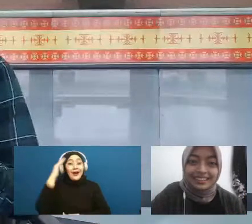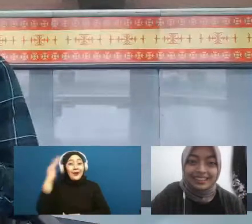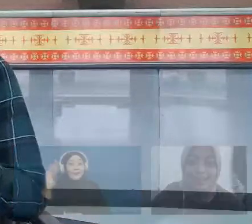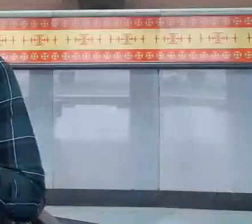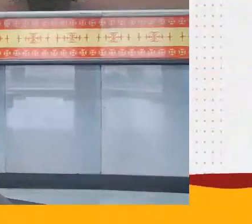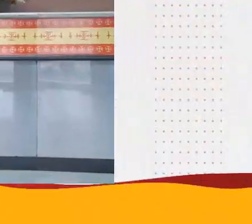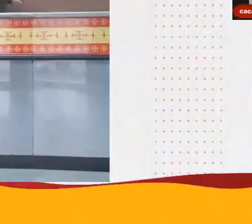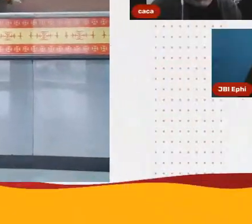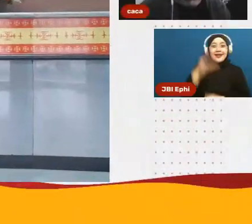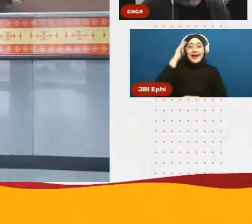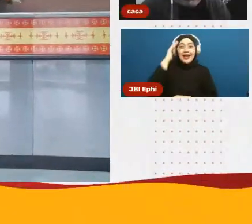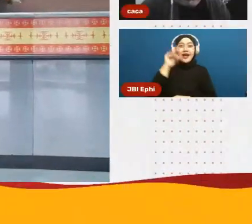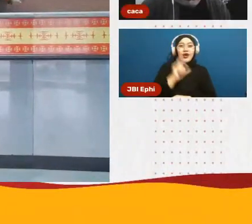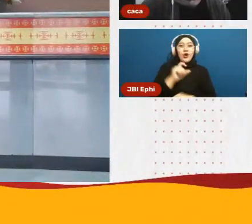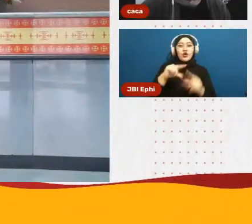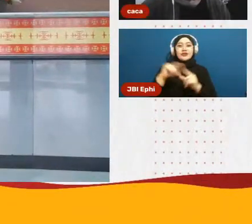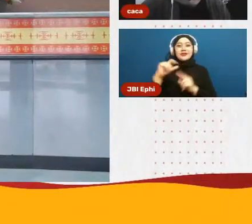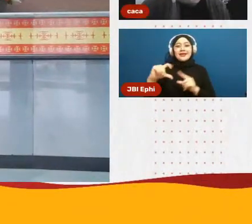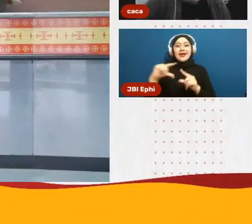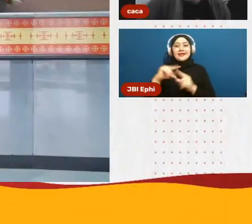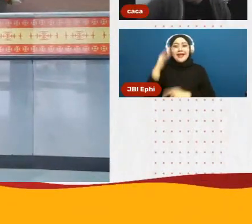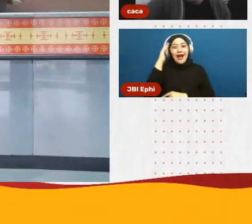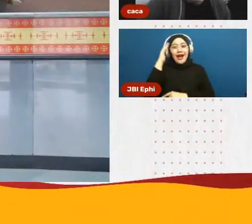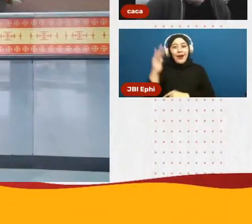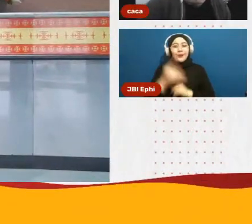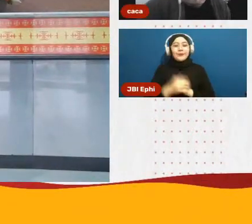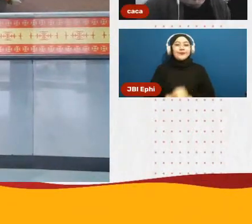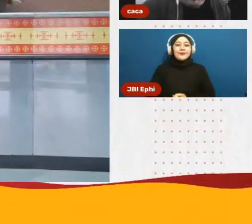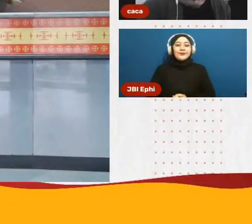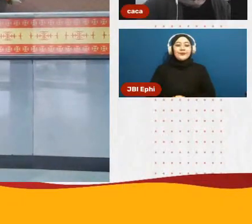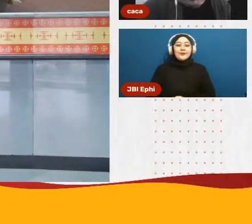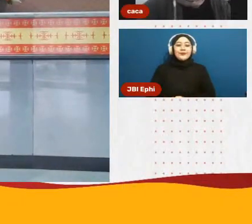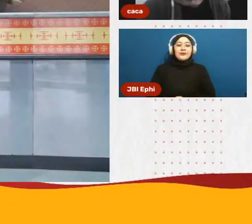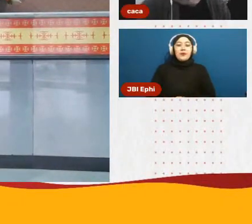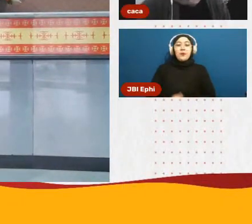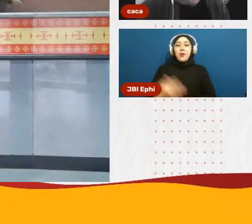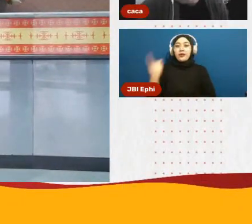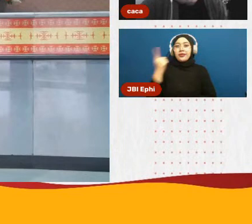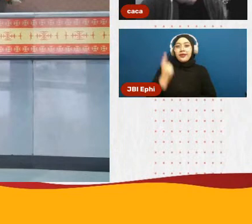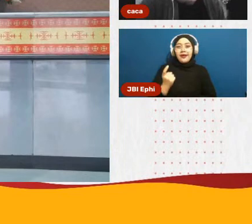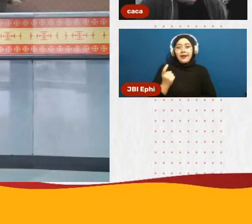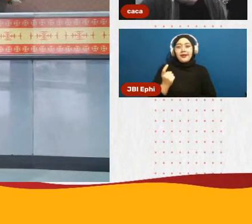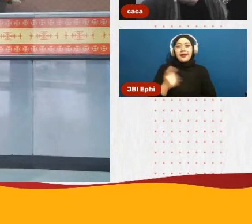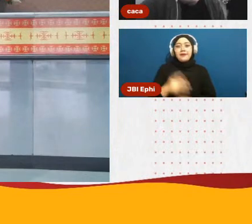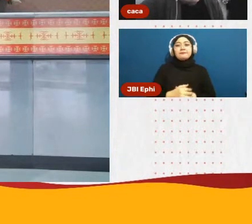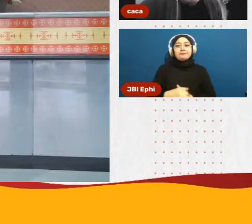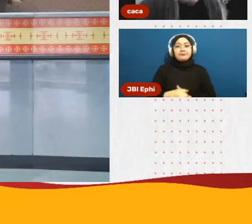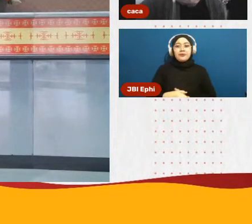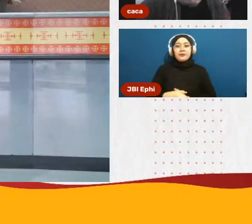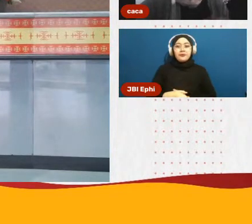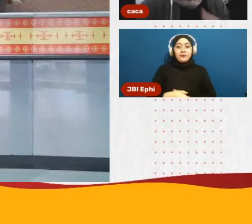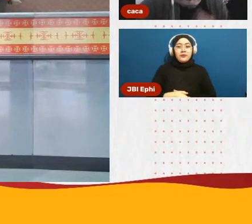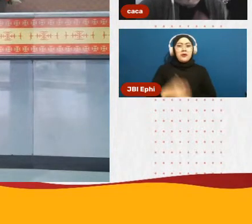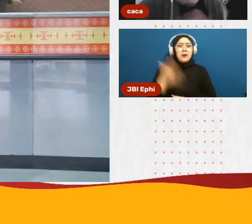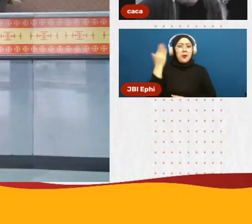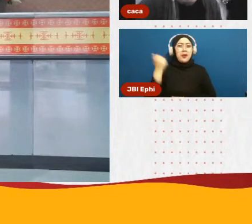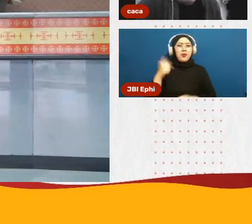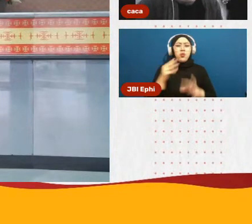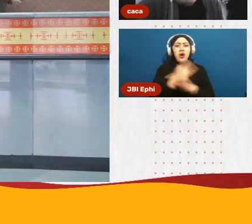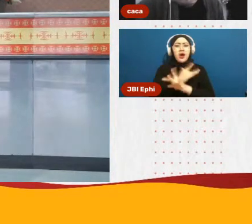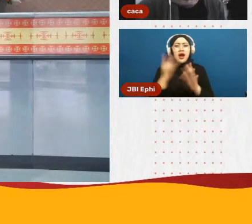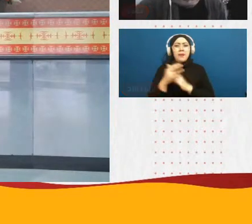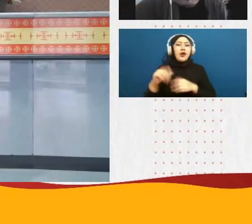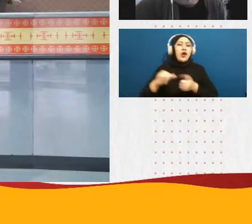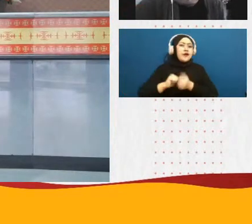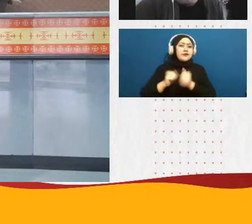Halo Caca. Oke, halo Kak. Nah ini ada pertanyaan untuk Kakak. Setelah kemarin ini yang ramai banget ya Kak, kasus